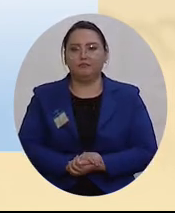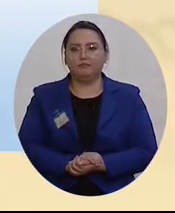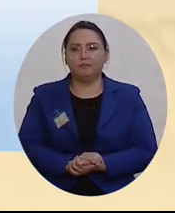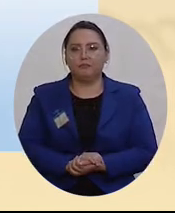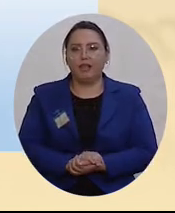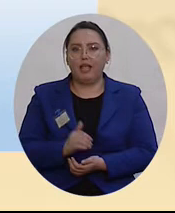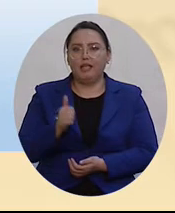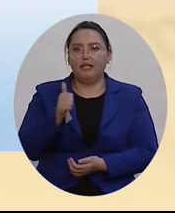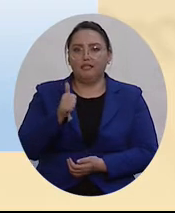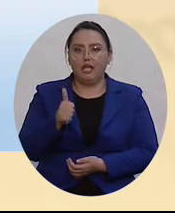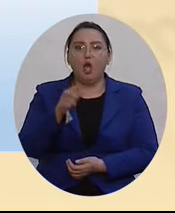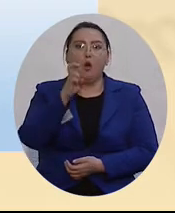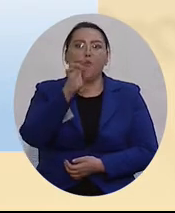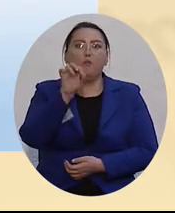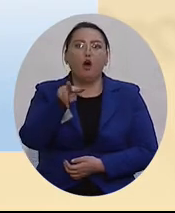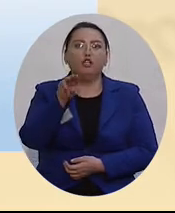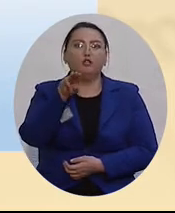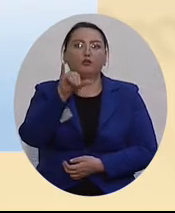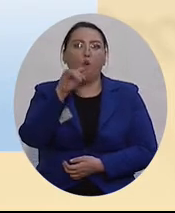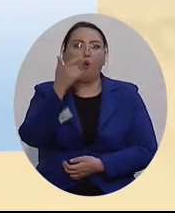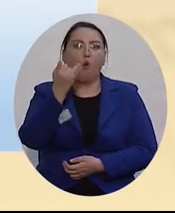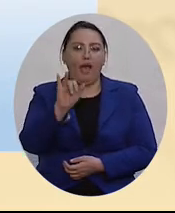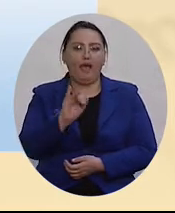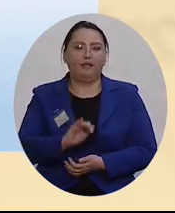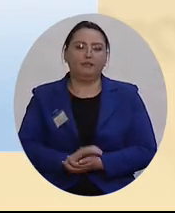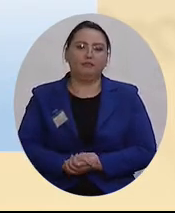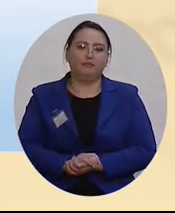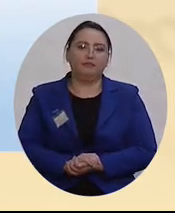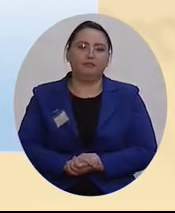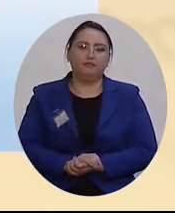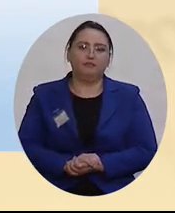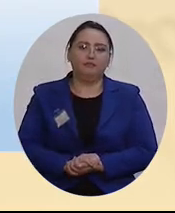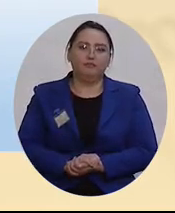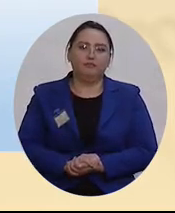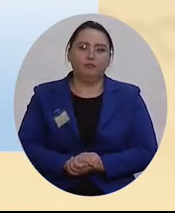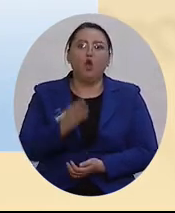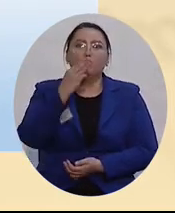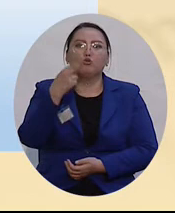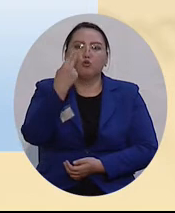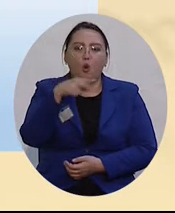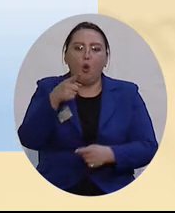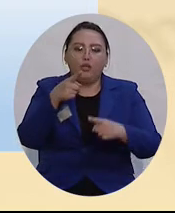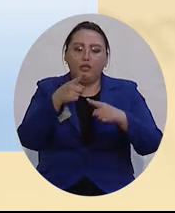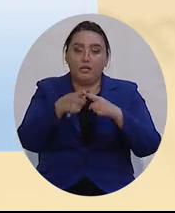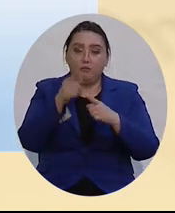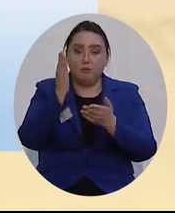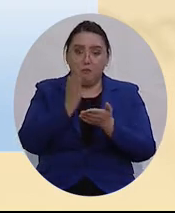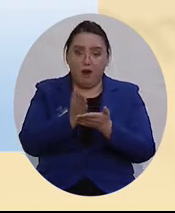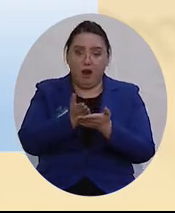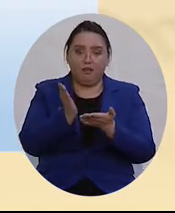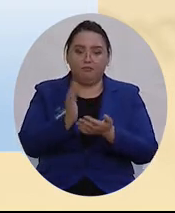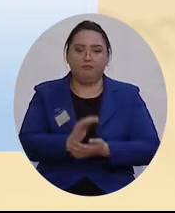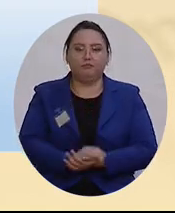сайн болтугай. За болтугай гэдэг үгээр хараарай. Үгийн язгуур бол за тугай нөхцөлийг шууд залган битсэн байна. За